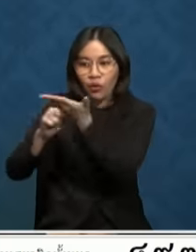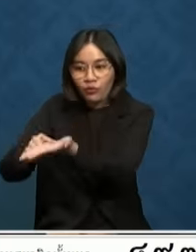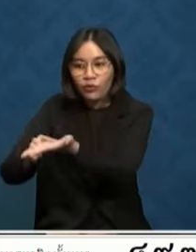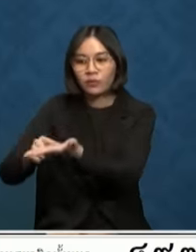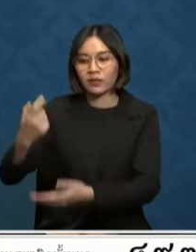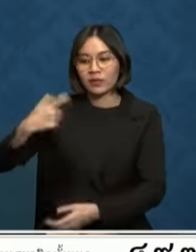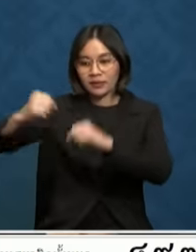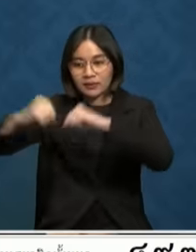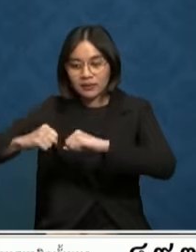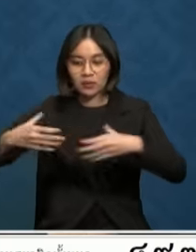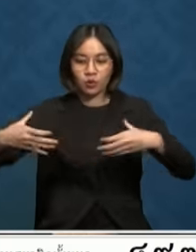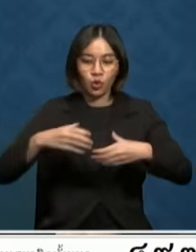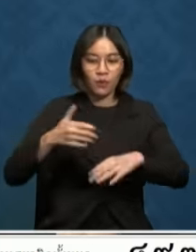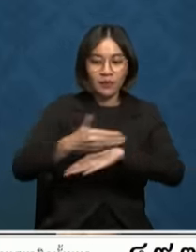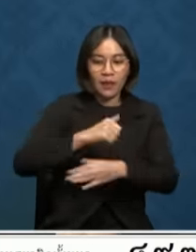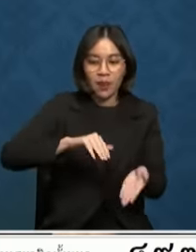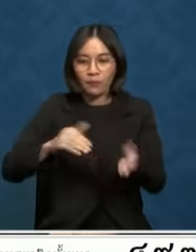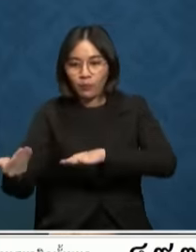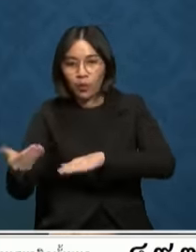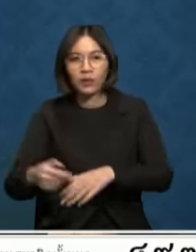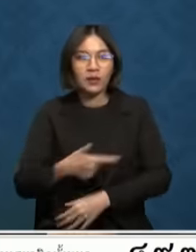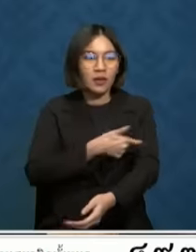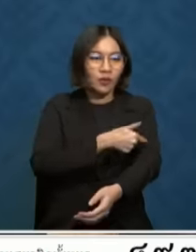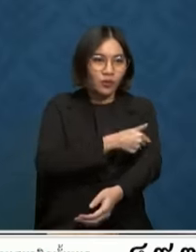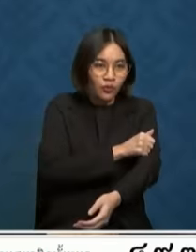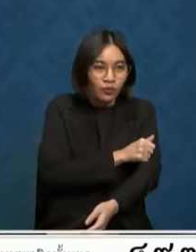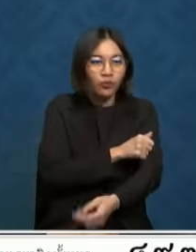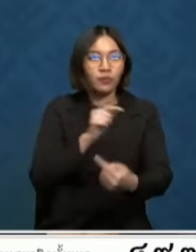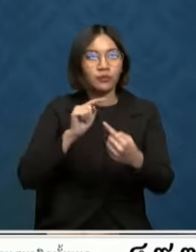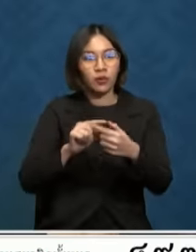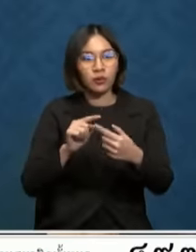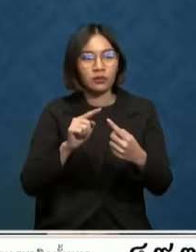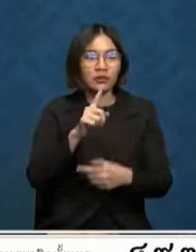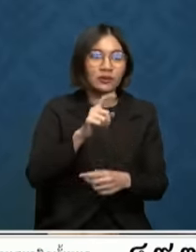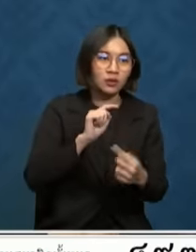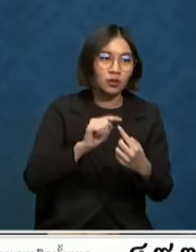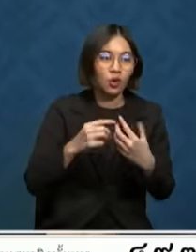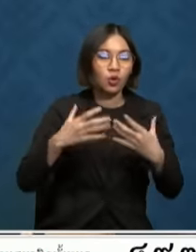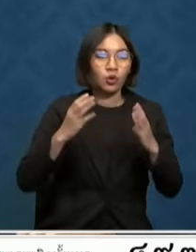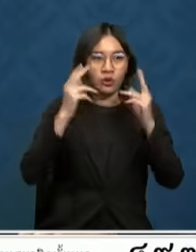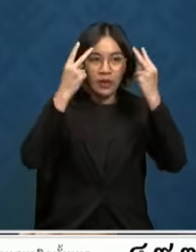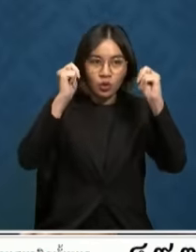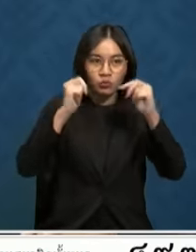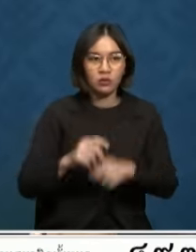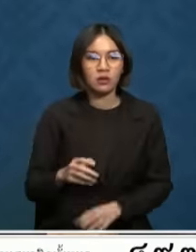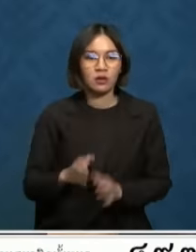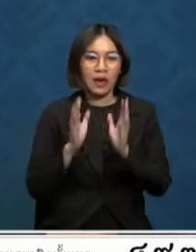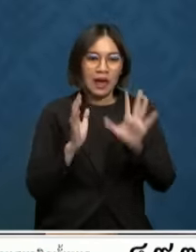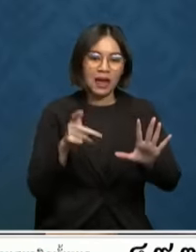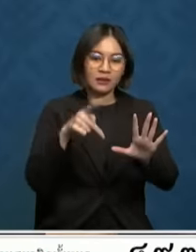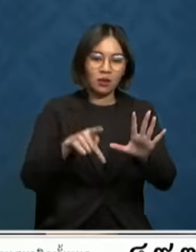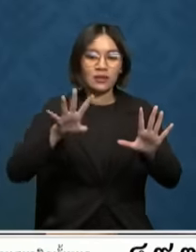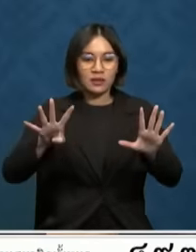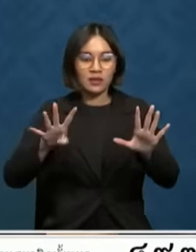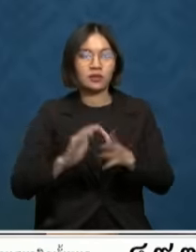พักร์ท่านตัดสินประหารชีวิตนายกรัฐมนตรีของผม 5ต41คนเอียงไปทางไหนคนนั้นชนะ